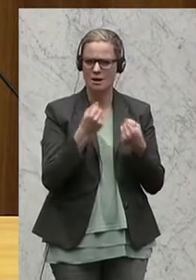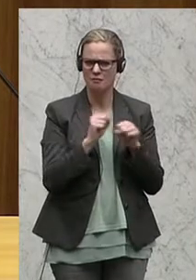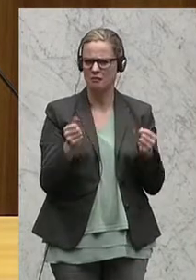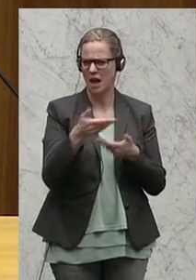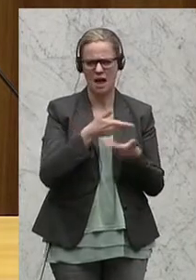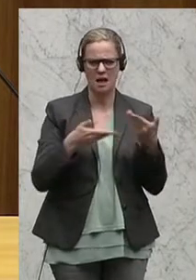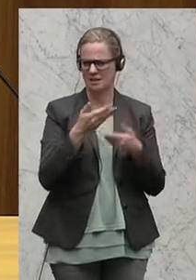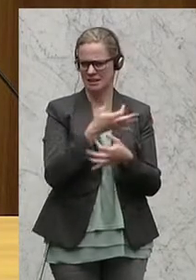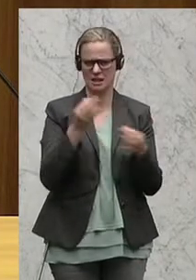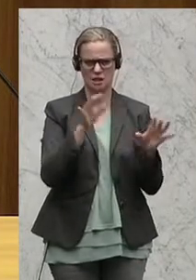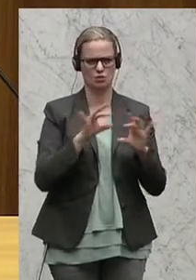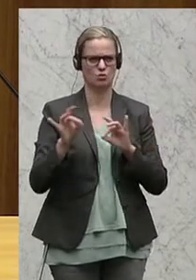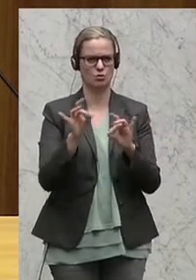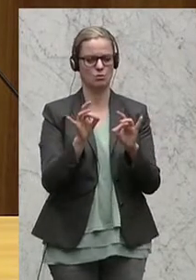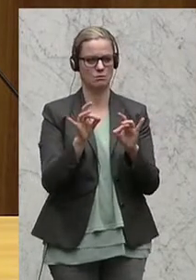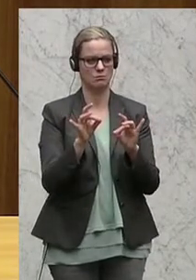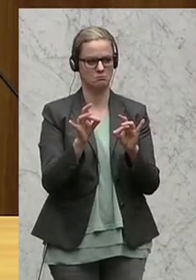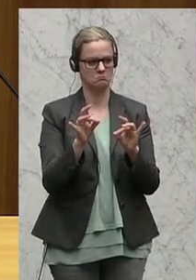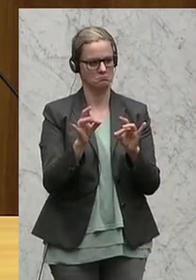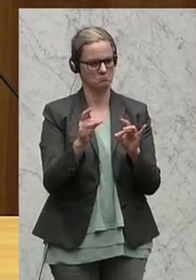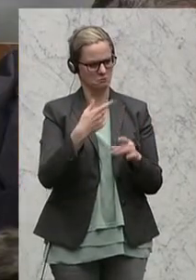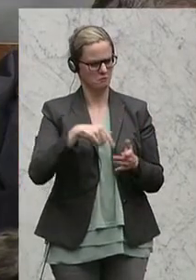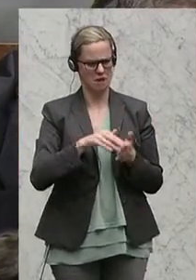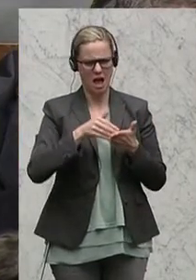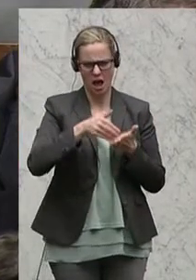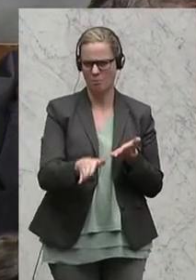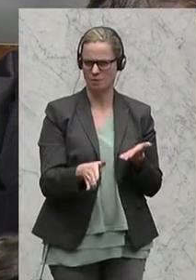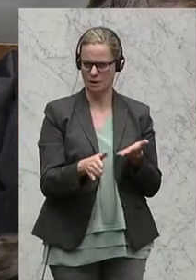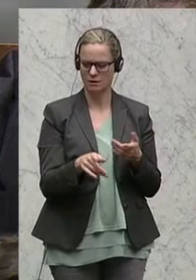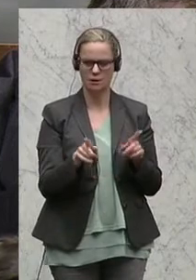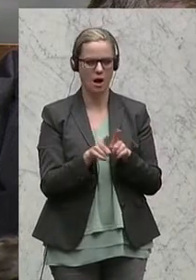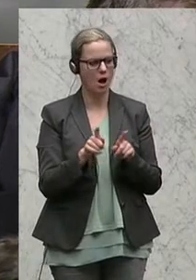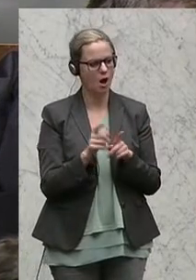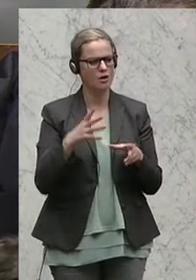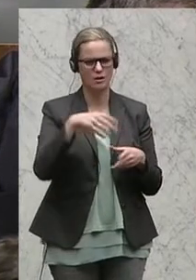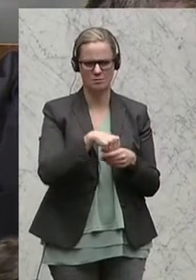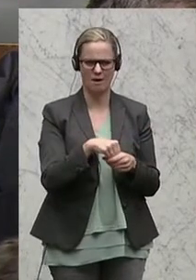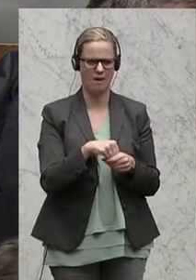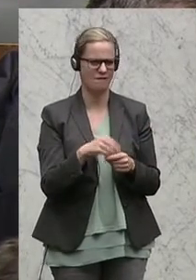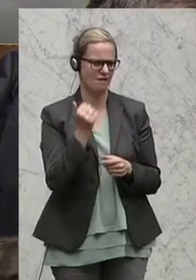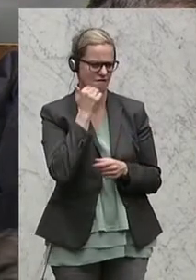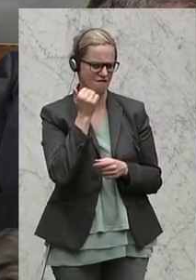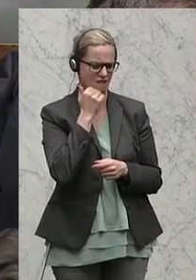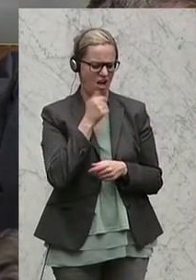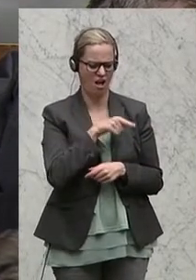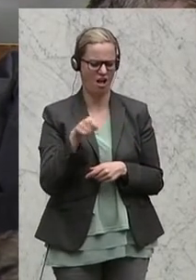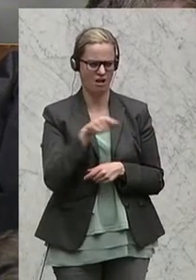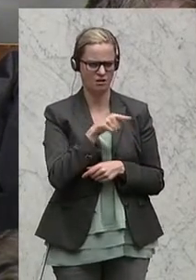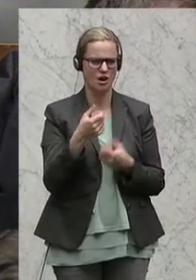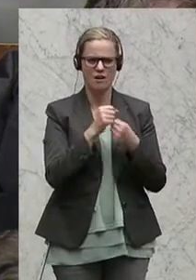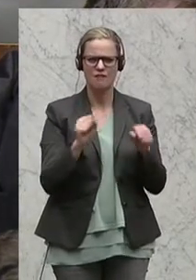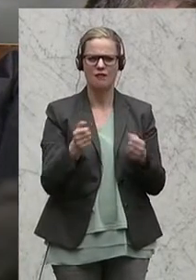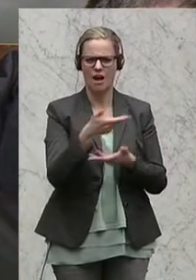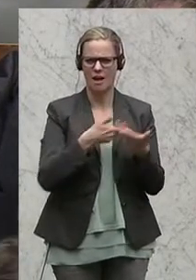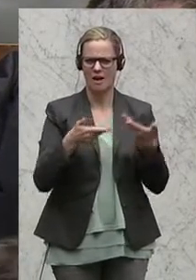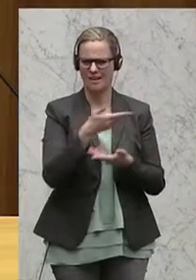eben nichts zu tun haben. Viele Dinge, die wir ablehnen, drinnen sind in dieser Mogelpackung, die mit Freihandel nichts zu tun haben. Ich